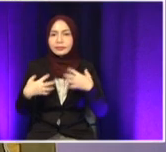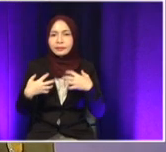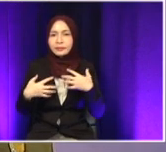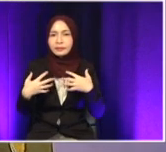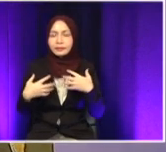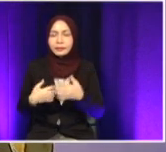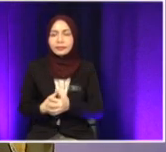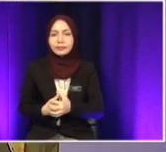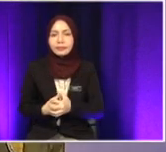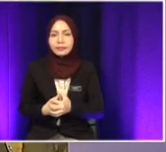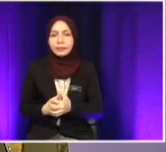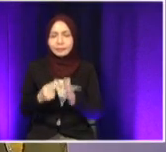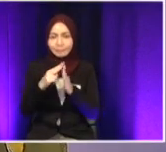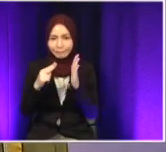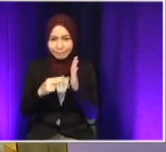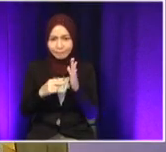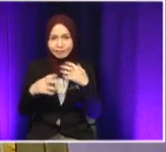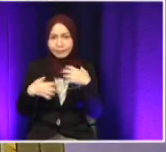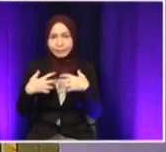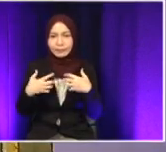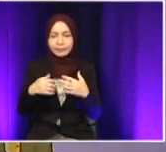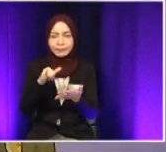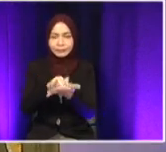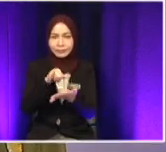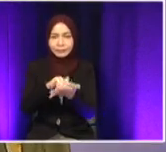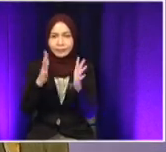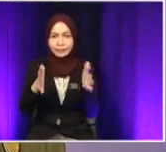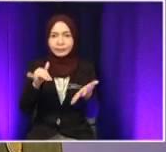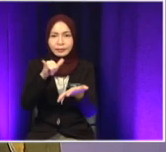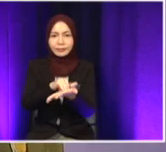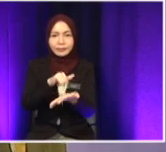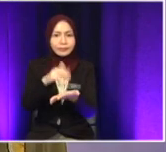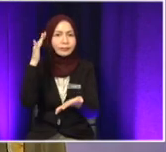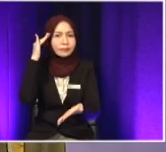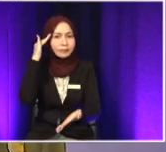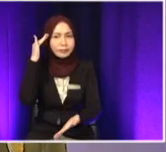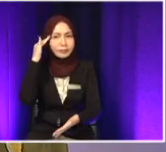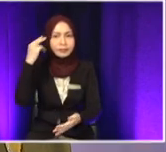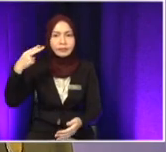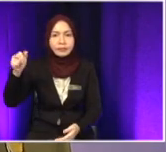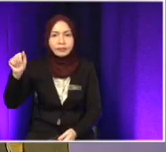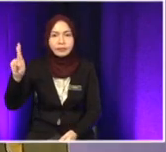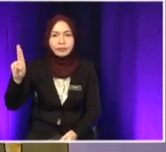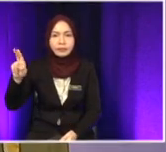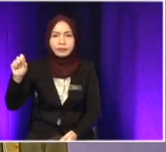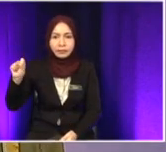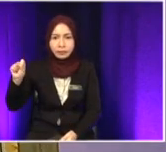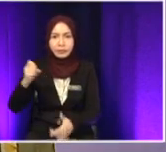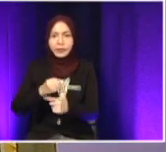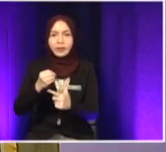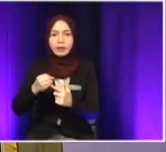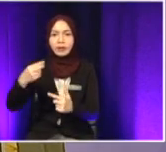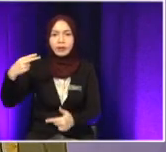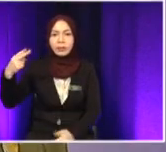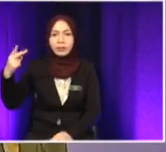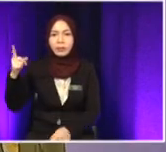hanya orang yang apa yang mendengar atau orang yang berada di situ tahu Haruskah haramkah dia berada dalam hiburan